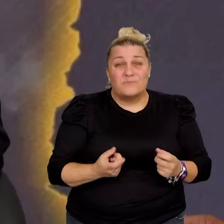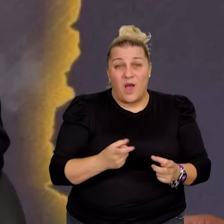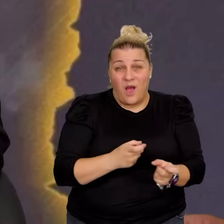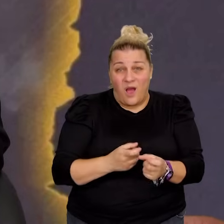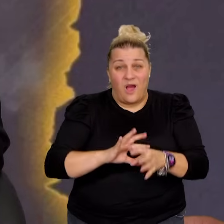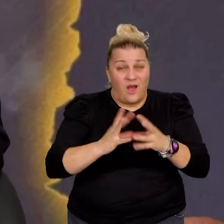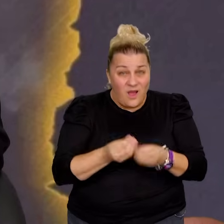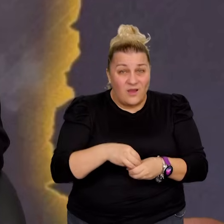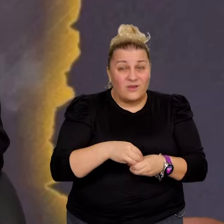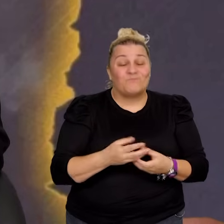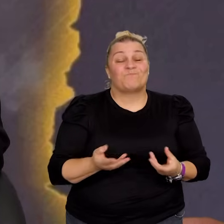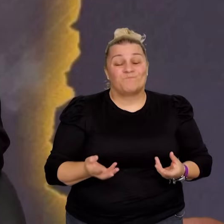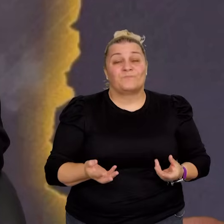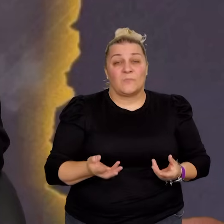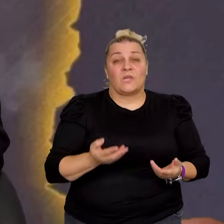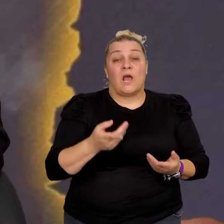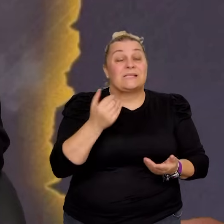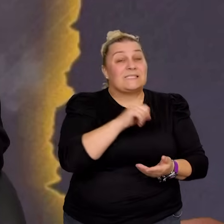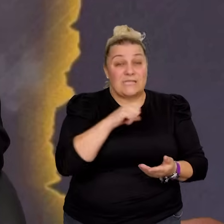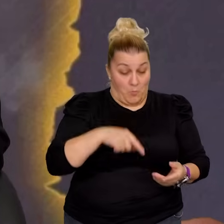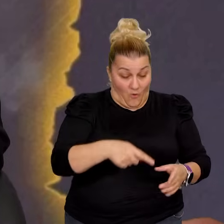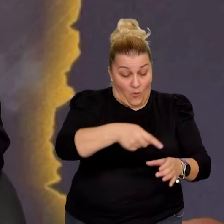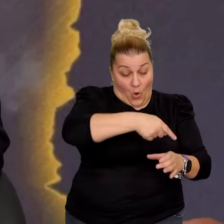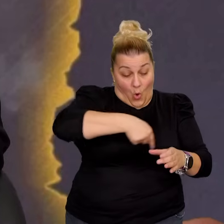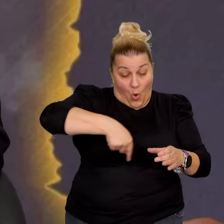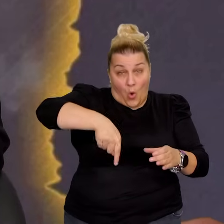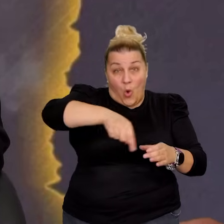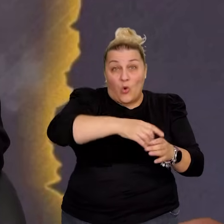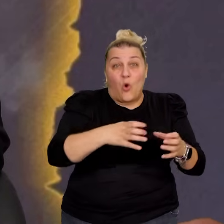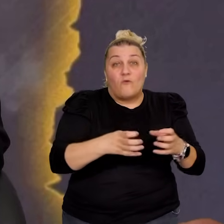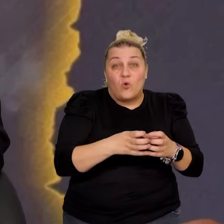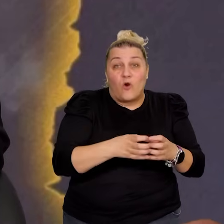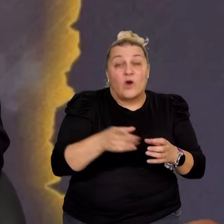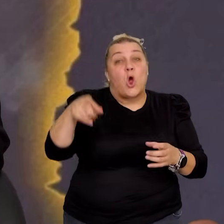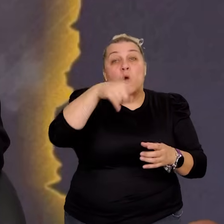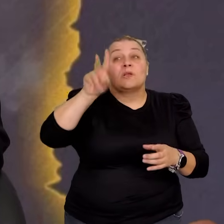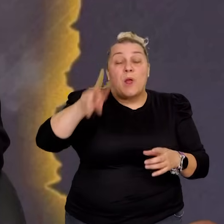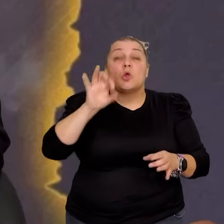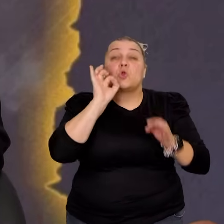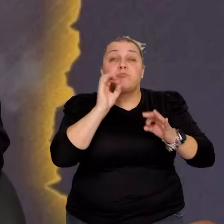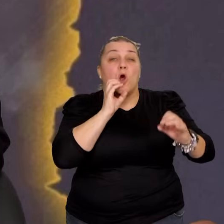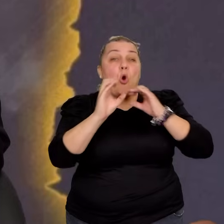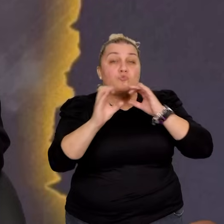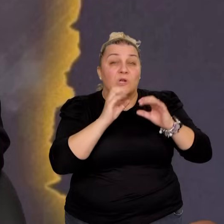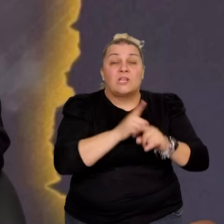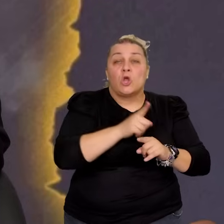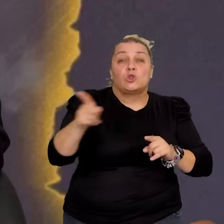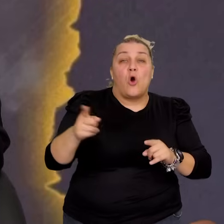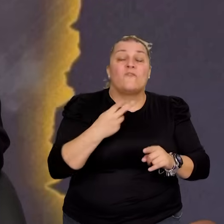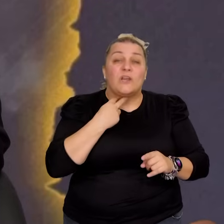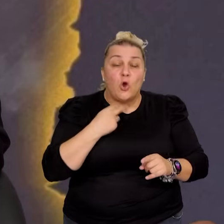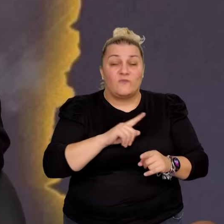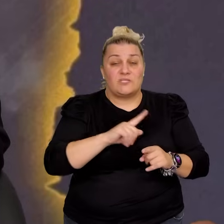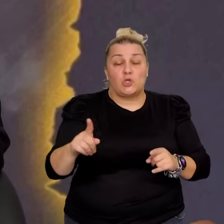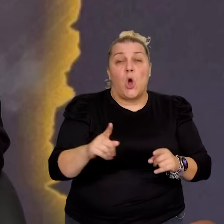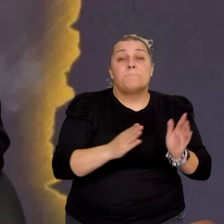prsten oko Vukovara nama već zadavo, jer oni su imali cijelu komunikaciju, znači skoro do Vinkovaca pred Mirkovce, imali